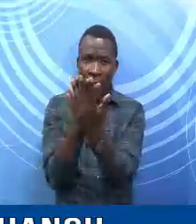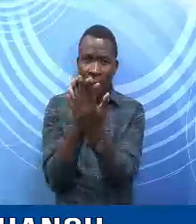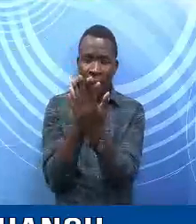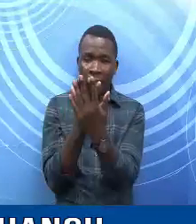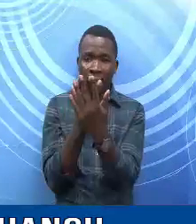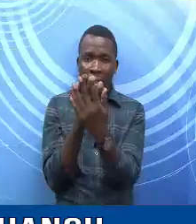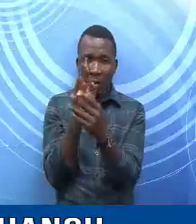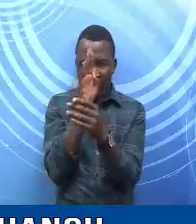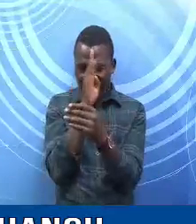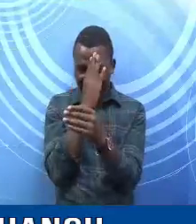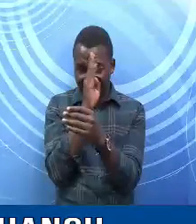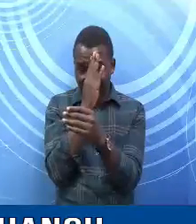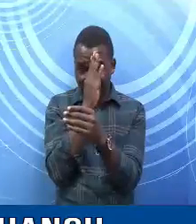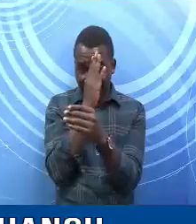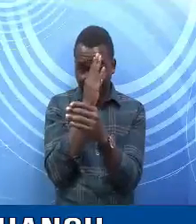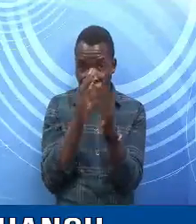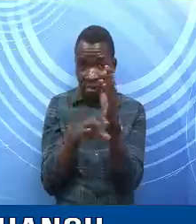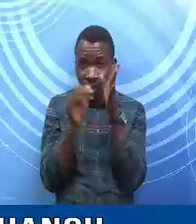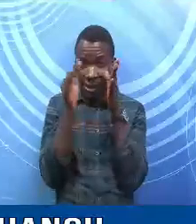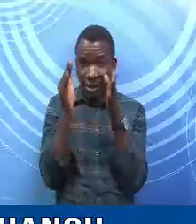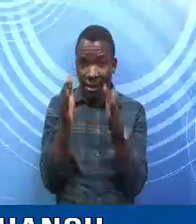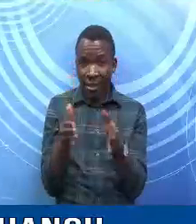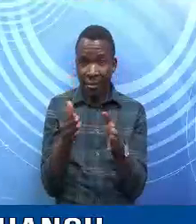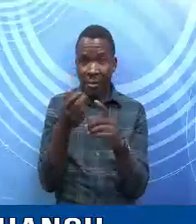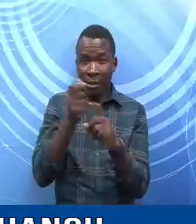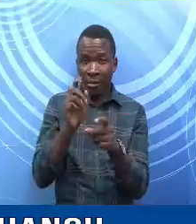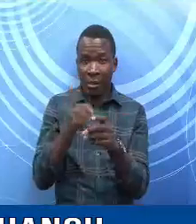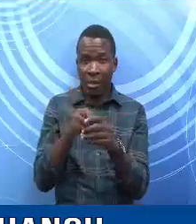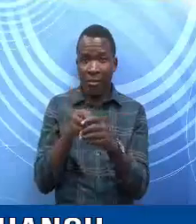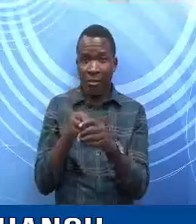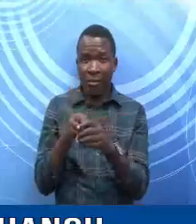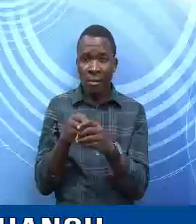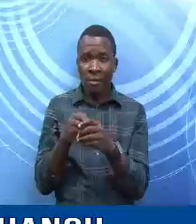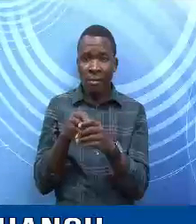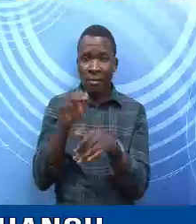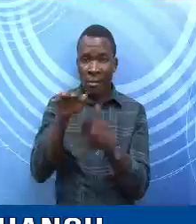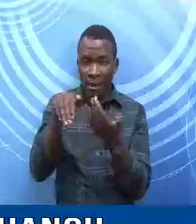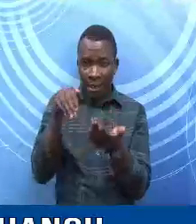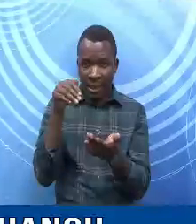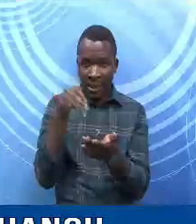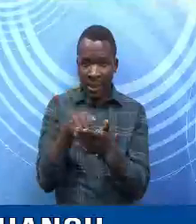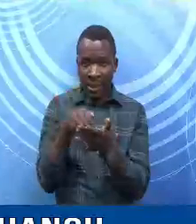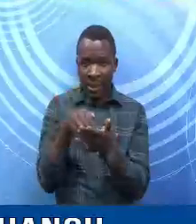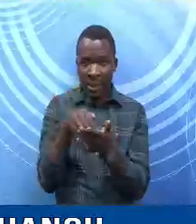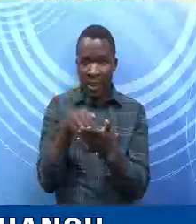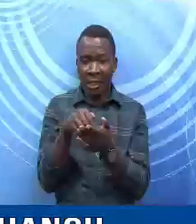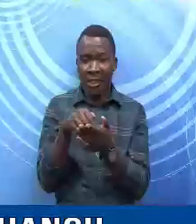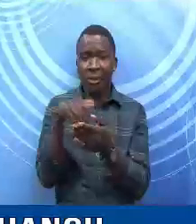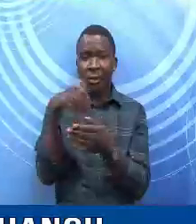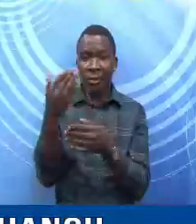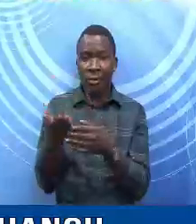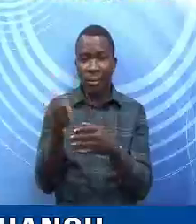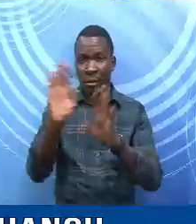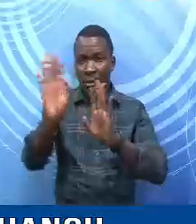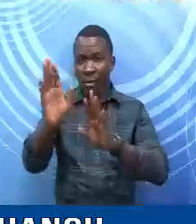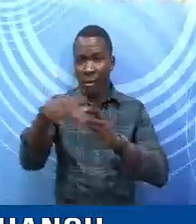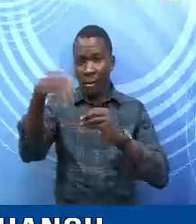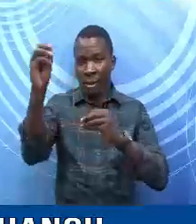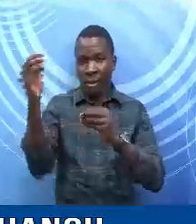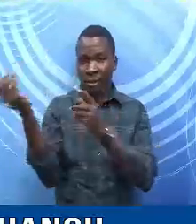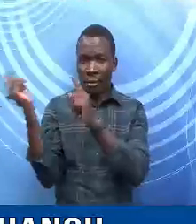turakeka ko ari abajura baba bafunguye muri transit center kwa kundi baba bageze igihe babakatiye bagataha ku murongo wa telefone BTN TV